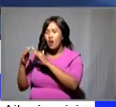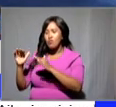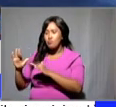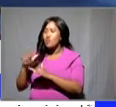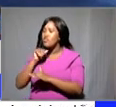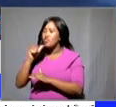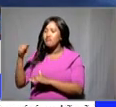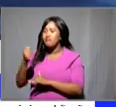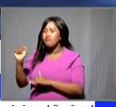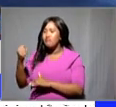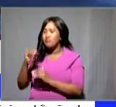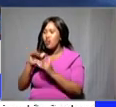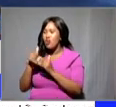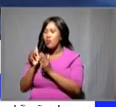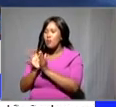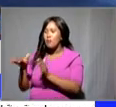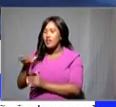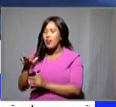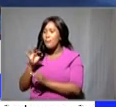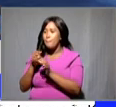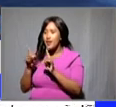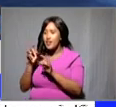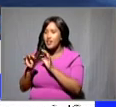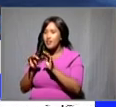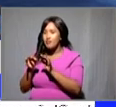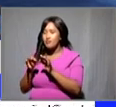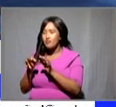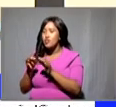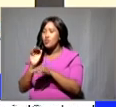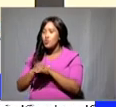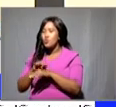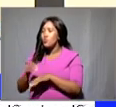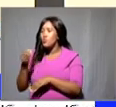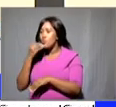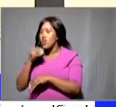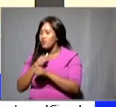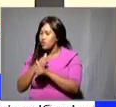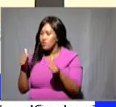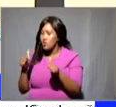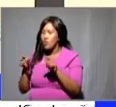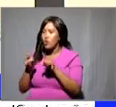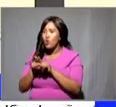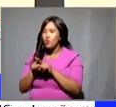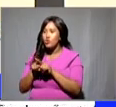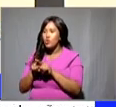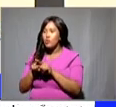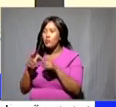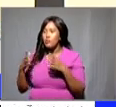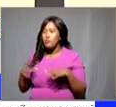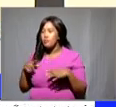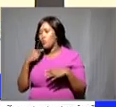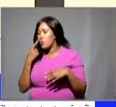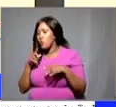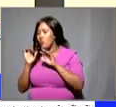no ningi wagia murimu uyu take a balanced diet ona moka guku ri moka aria tura tu isolated ri na